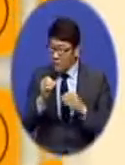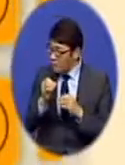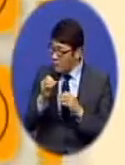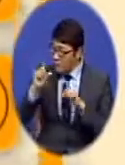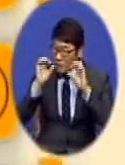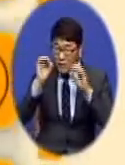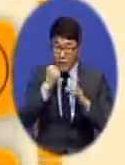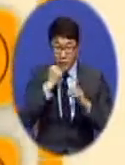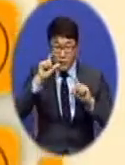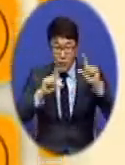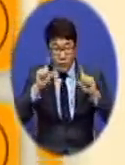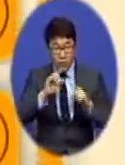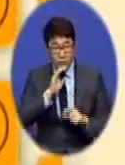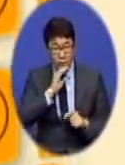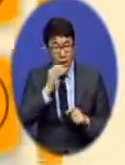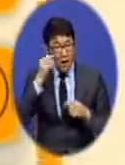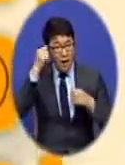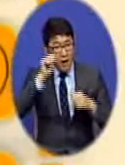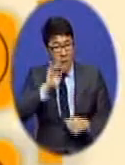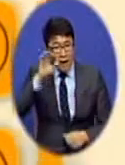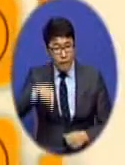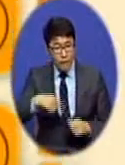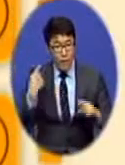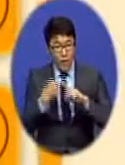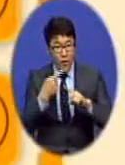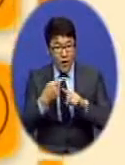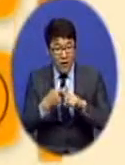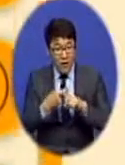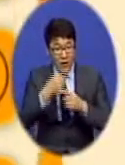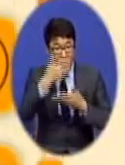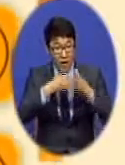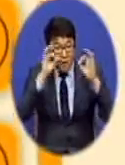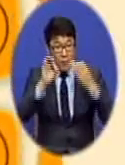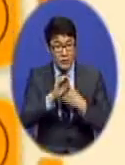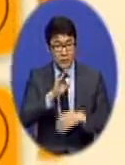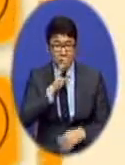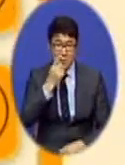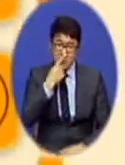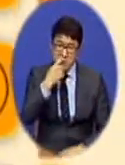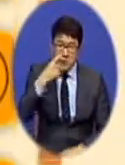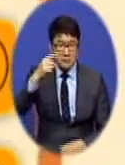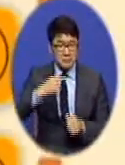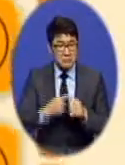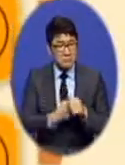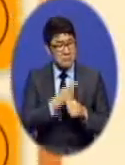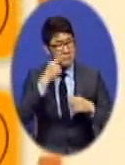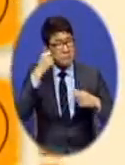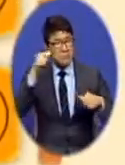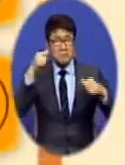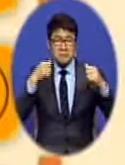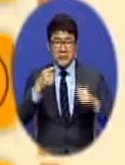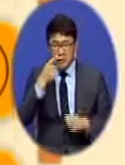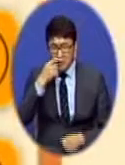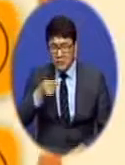웃는 얼굴 하나만큼은 정말 헐리우드 배우 같아요. 아니, 헐리우드 영화에 보면 예. 이 배우들이 멋지게 자연스럽게 연기하는 아 멋있죠. 커피